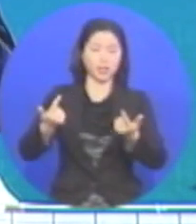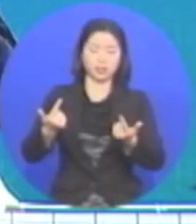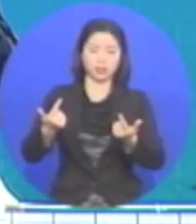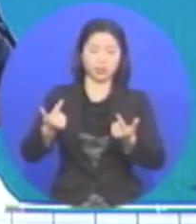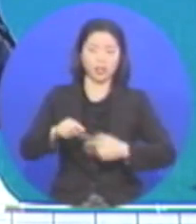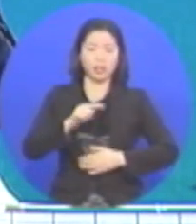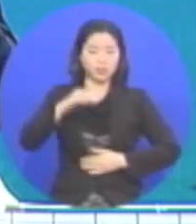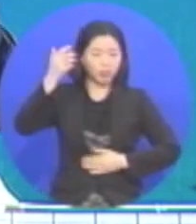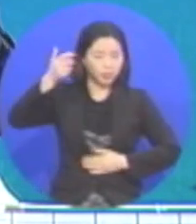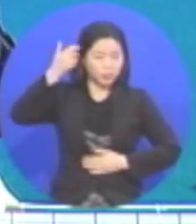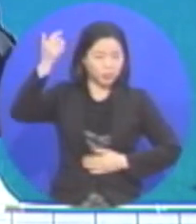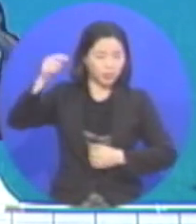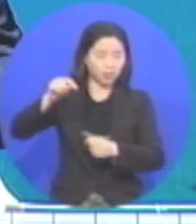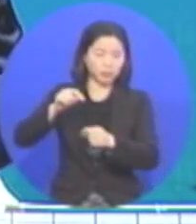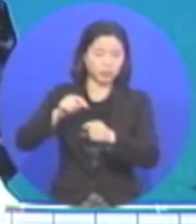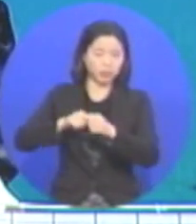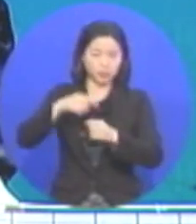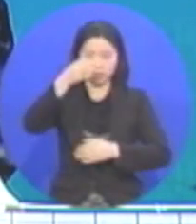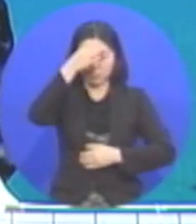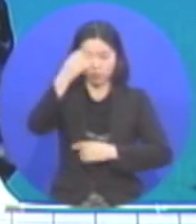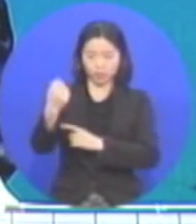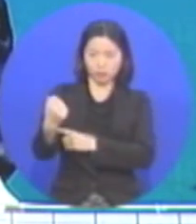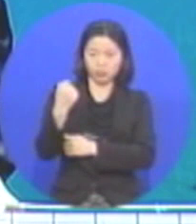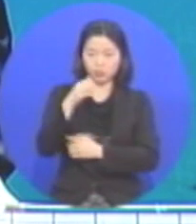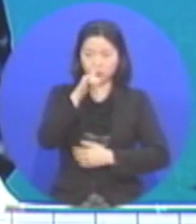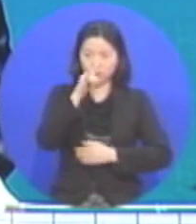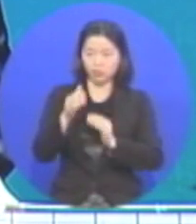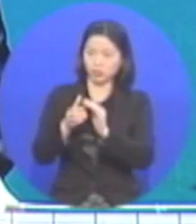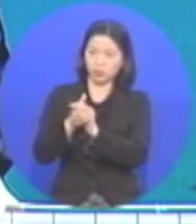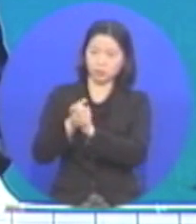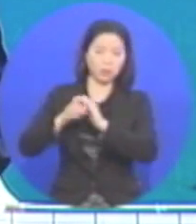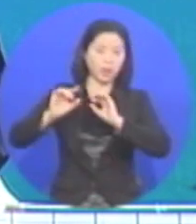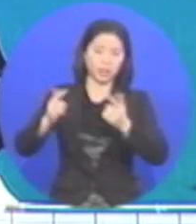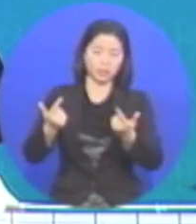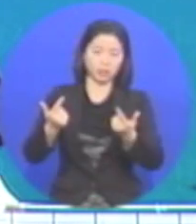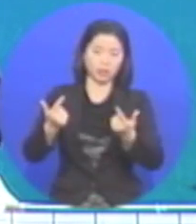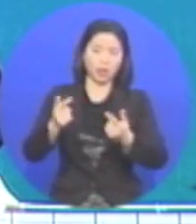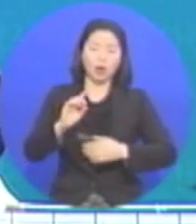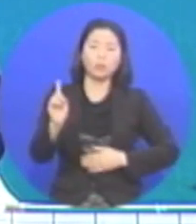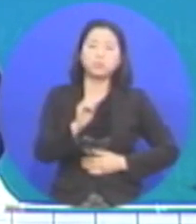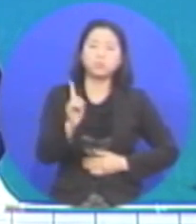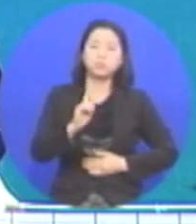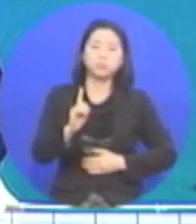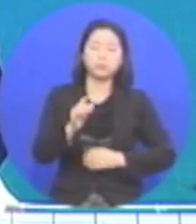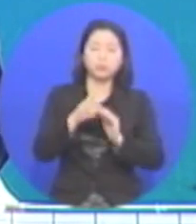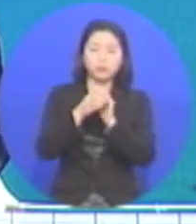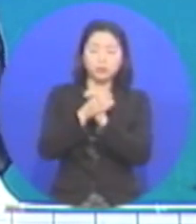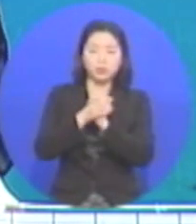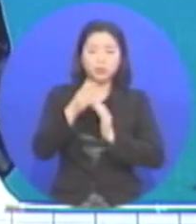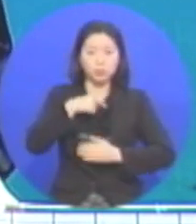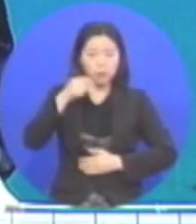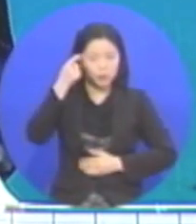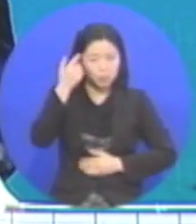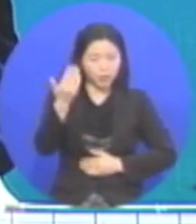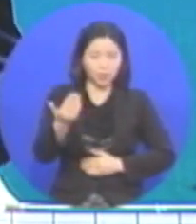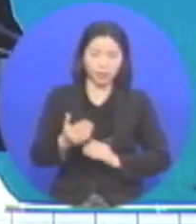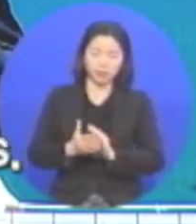그건 영적 전쟁의 능력이 있는 기도가 아닙니다 무슨 기도를 하라고 하는 건가